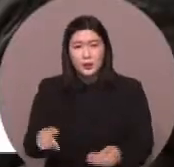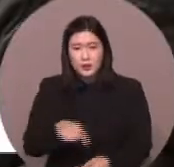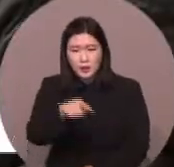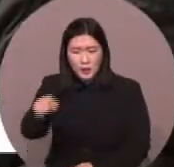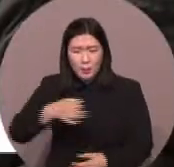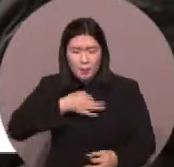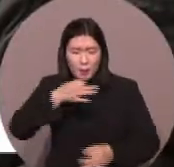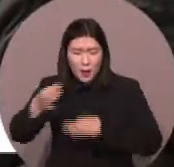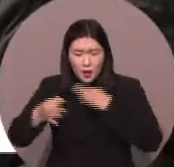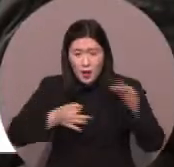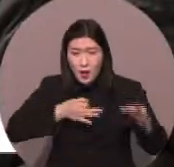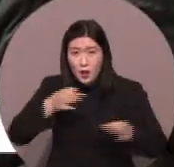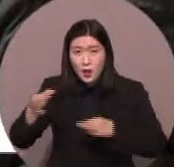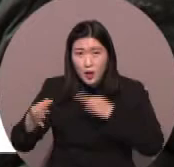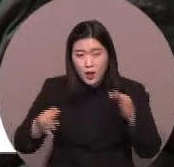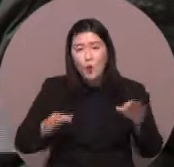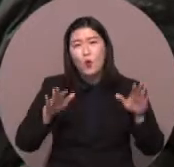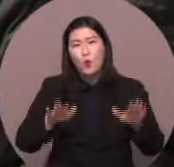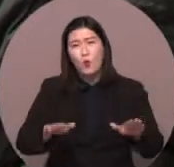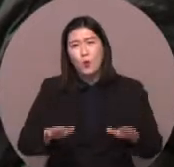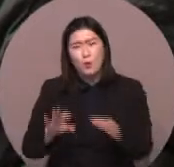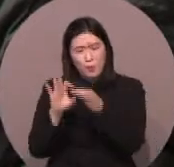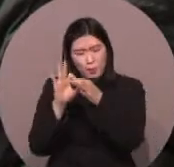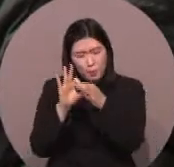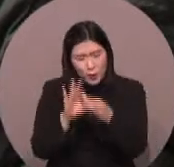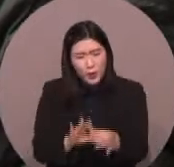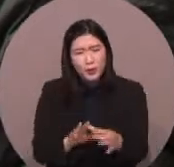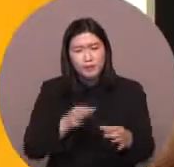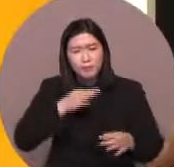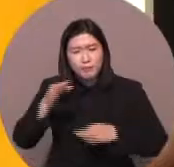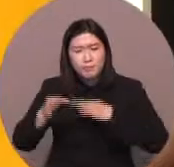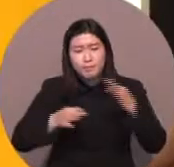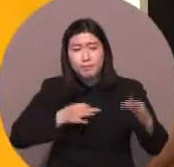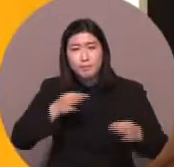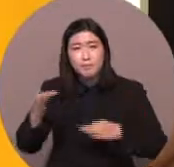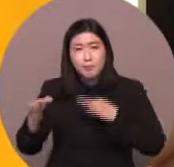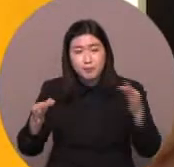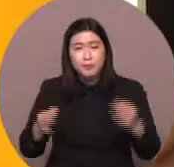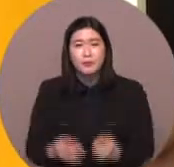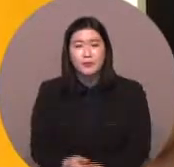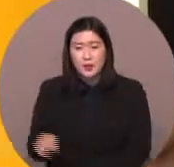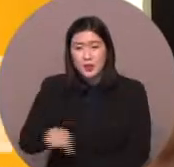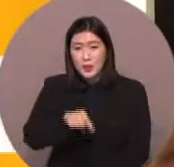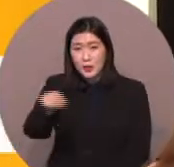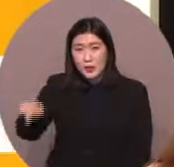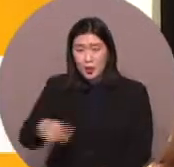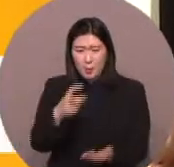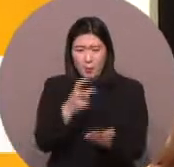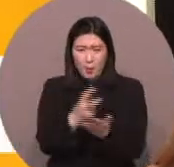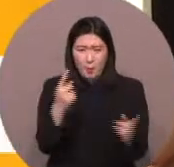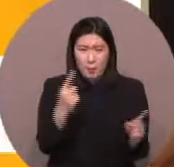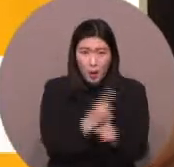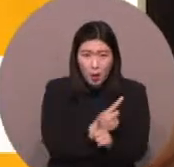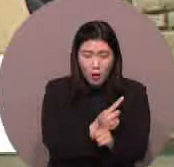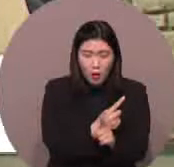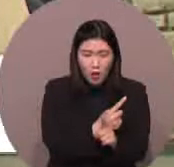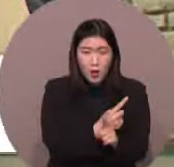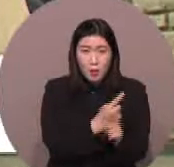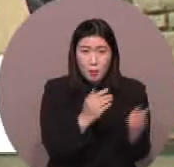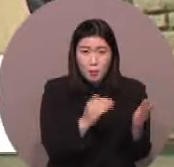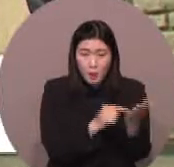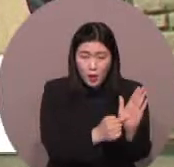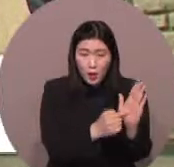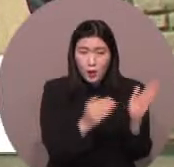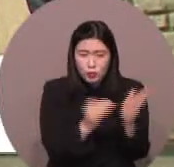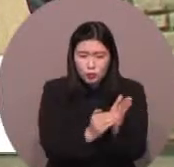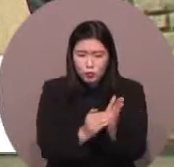외침이 담긴 기자회견이 올해도 어김없이 열렸습니다. 노동계는 법 제정에도 사고가 끊이지 않는 건